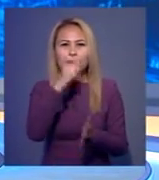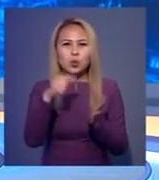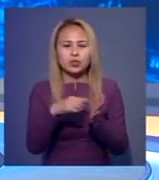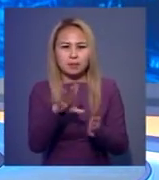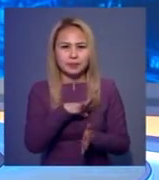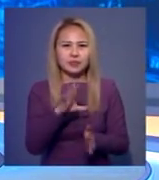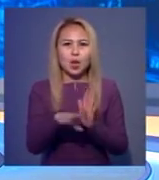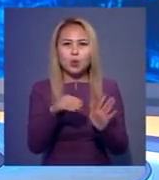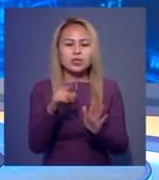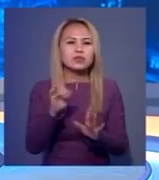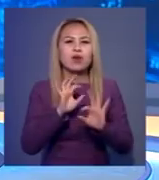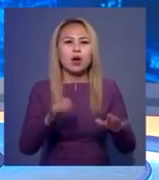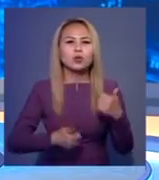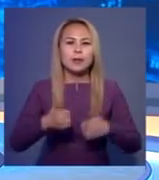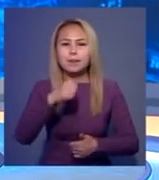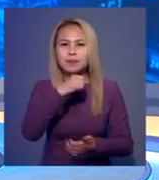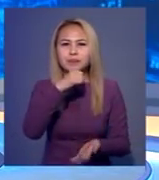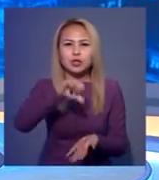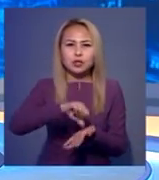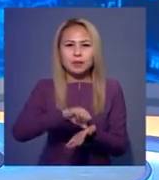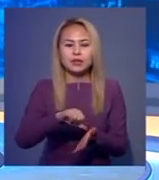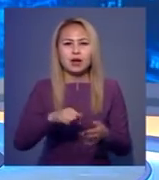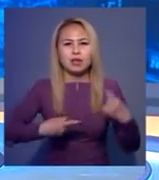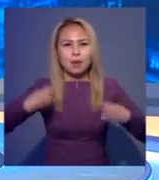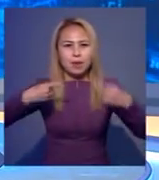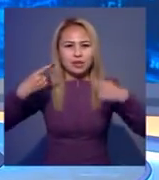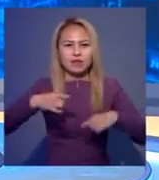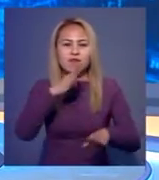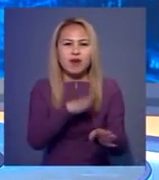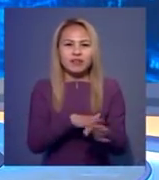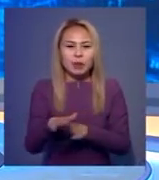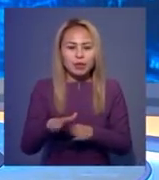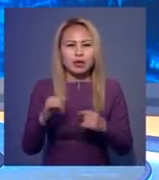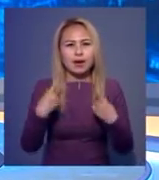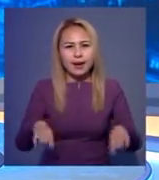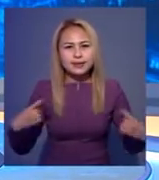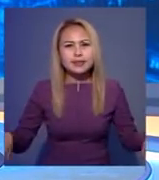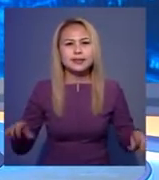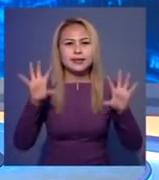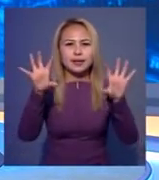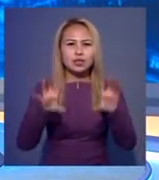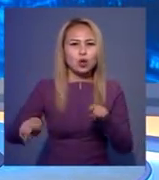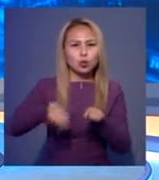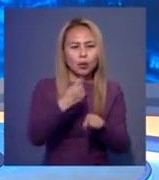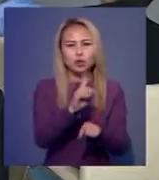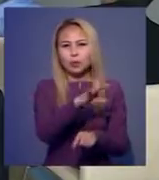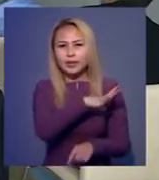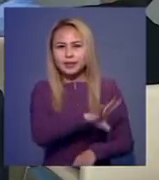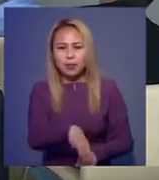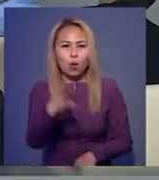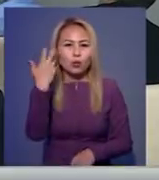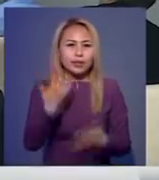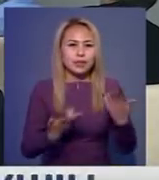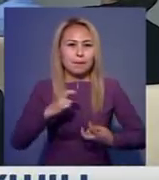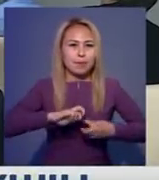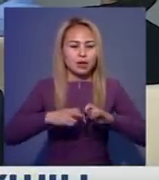түскен. Сайлаушыларды әсіресе байқаушылардың жұмысы, дебаттардың өту тәртібі сияқты жайттар мен заңсыздықтарға жол беріле қалған жағдайда